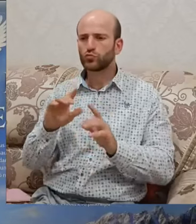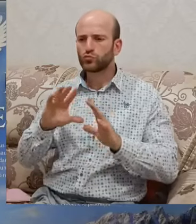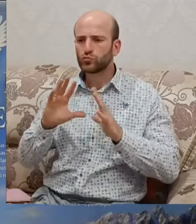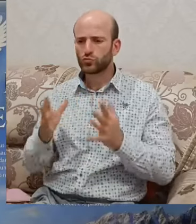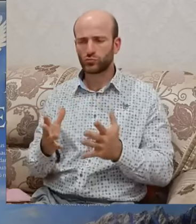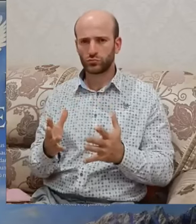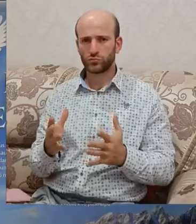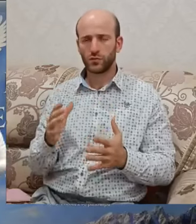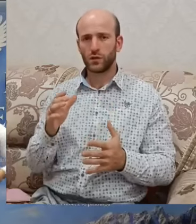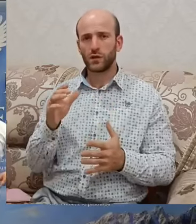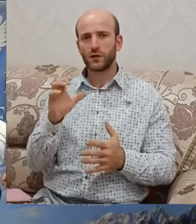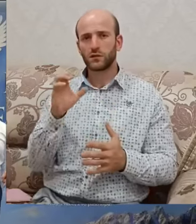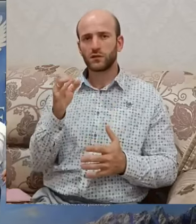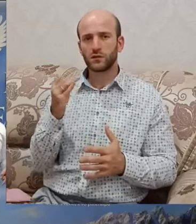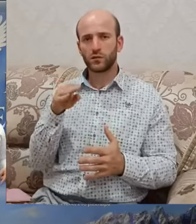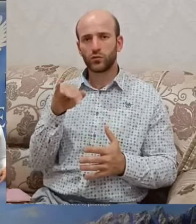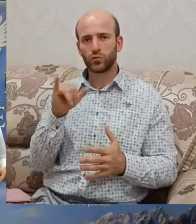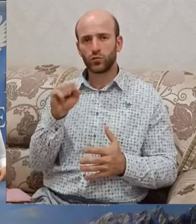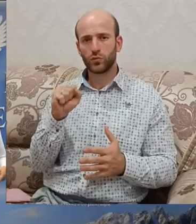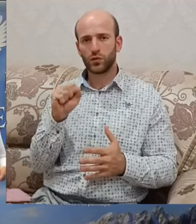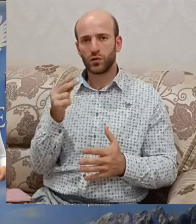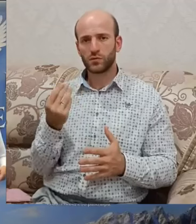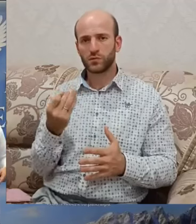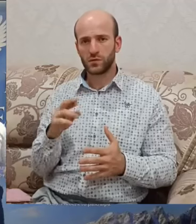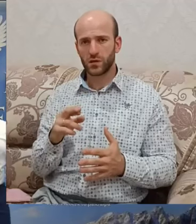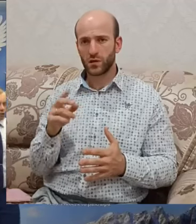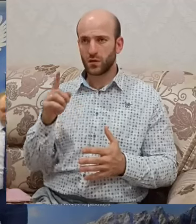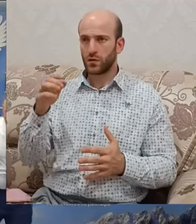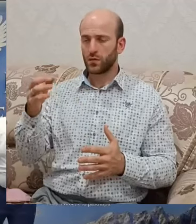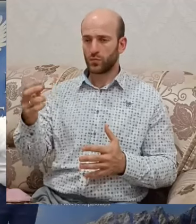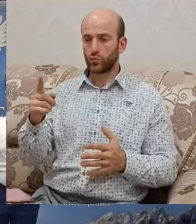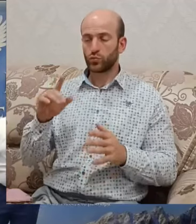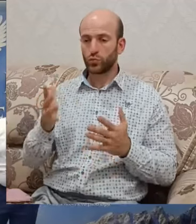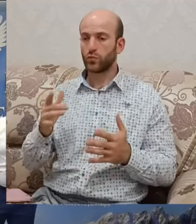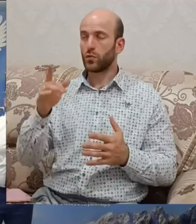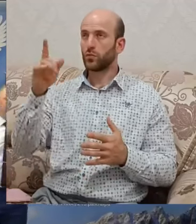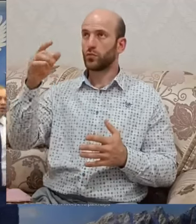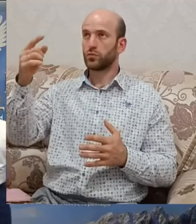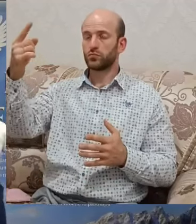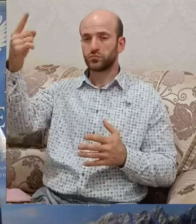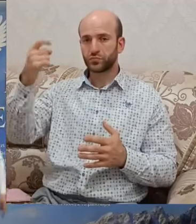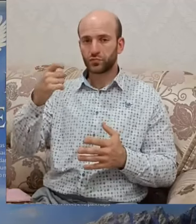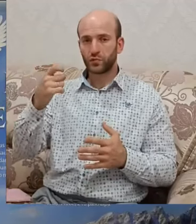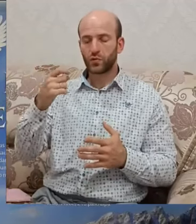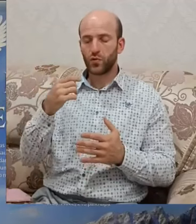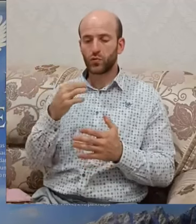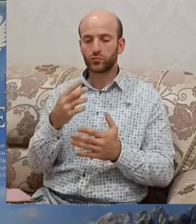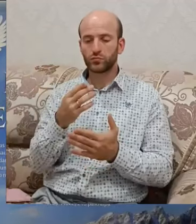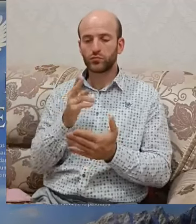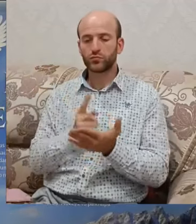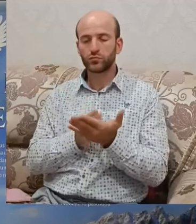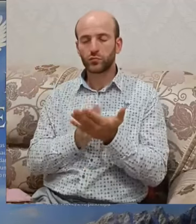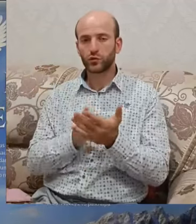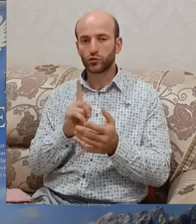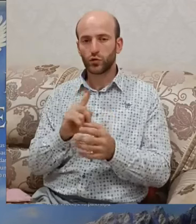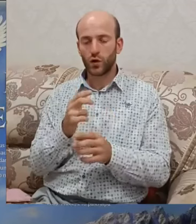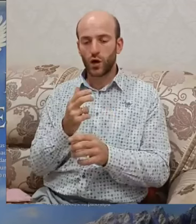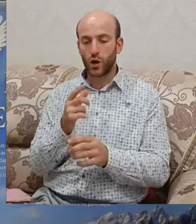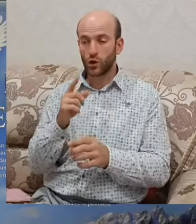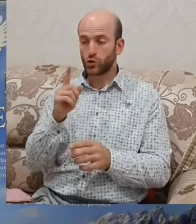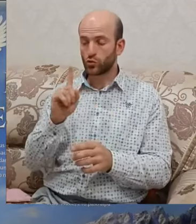atvėrė per pranašą, tai yra tikras apreikštas Kristus.